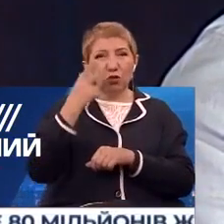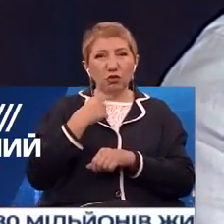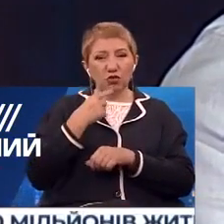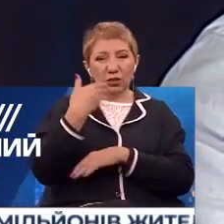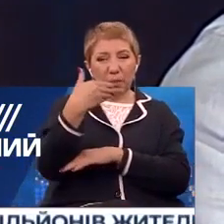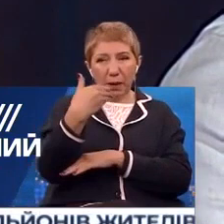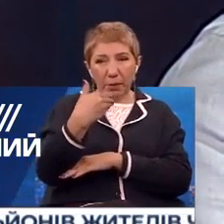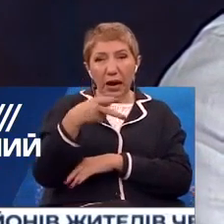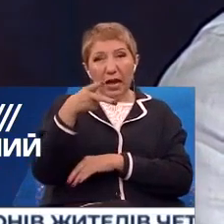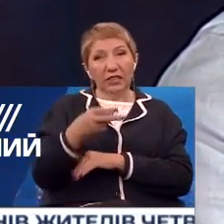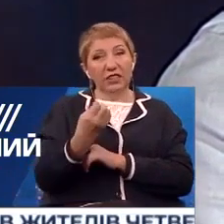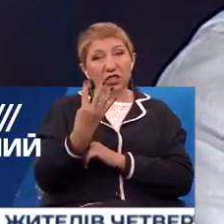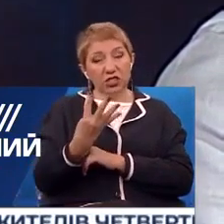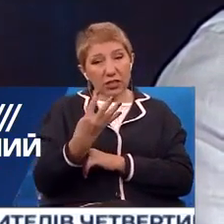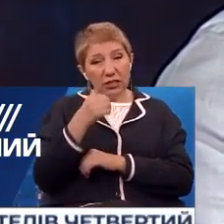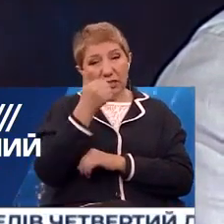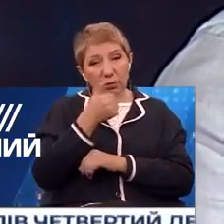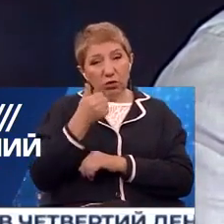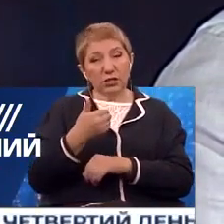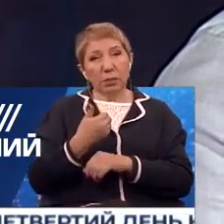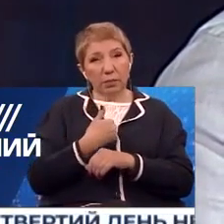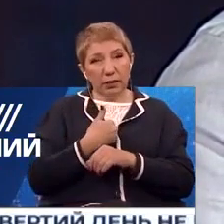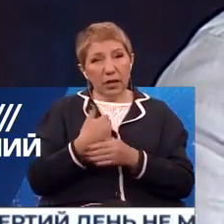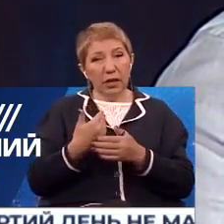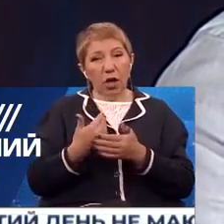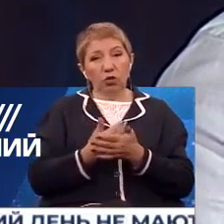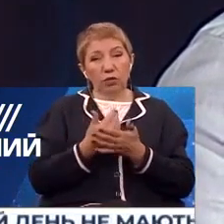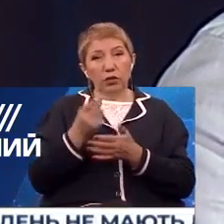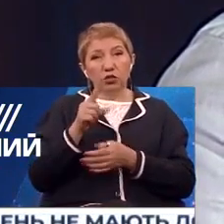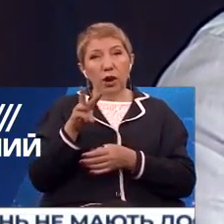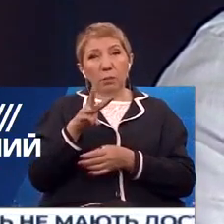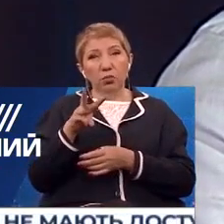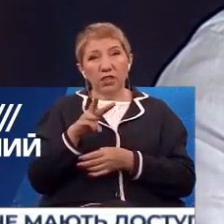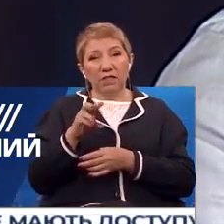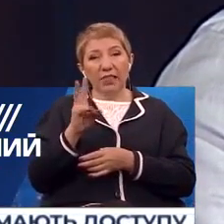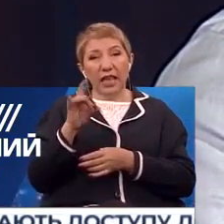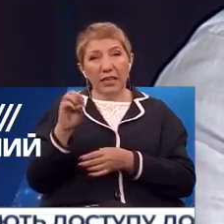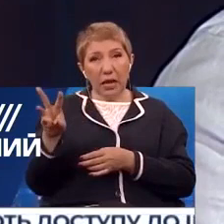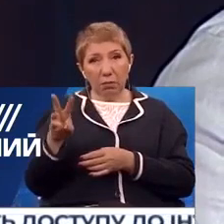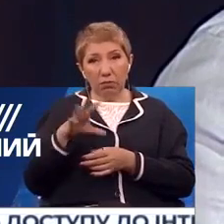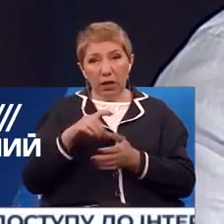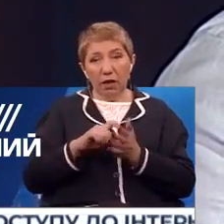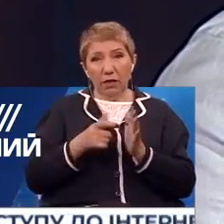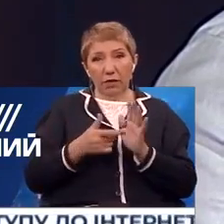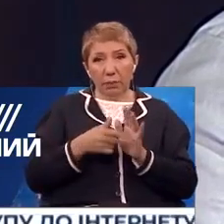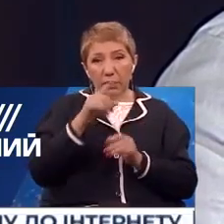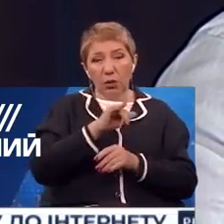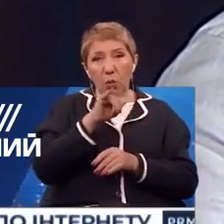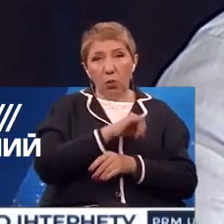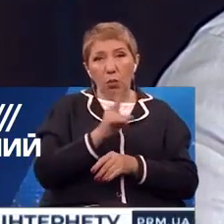У 2014 році мене новина про те, що Мустафа Найєм написав «Виходимо на Майдан» застала в кабінеті віце-спікера Руслана